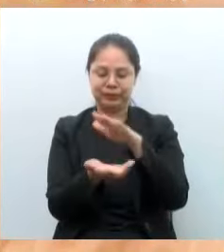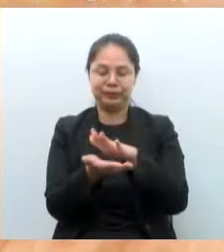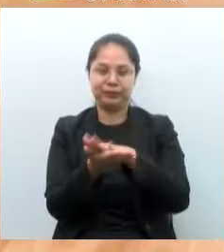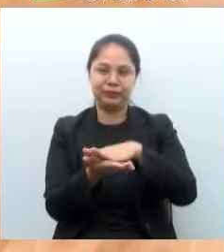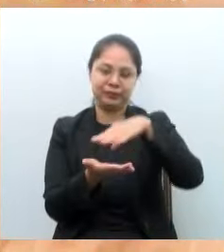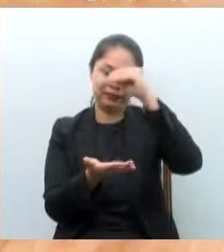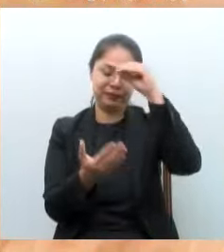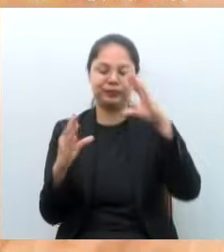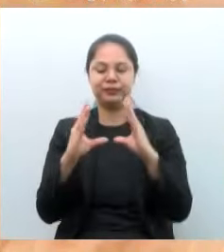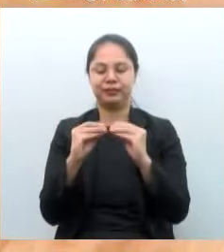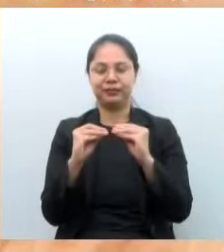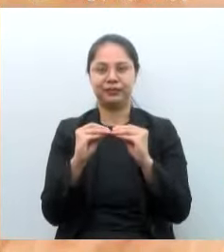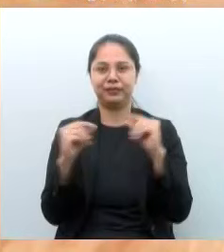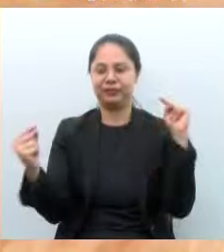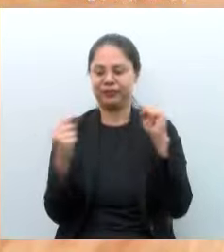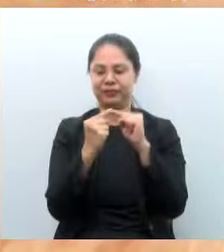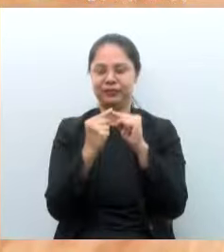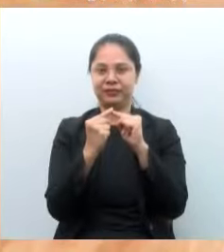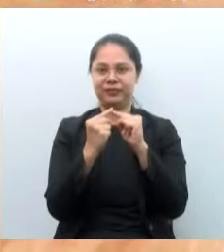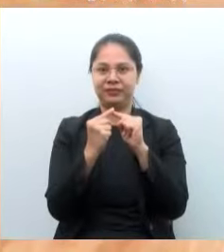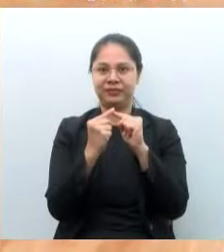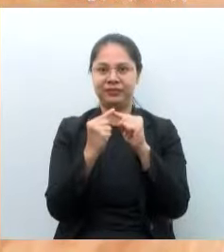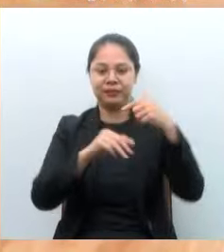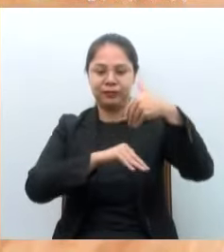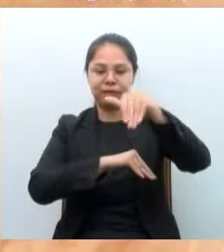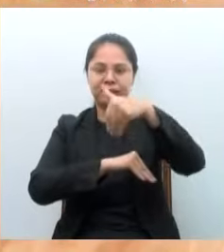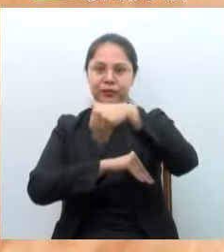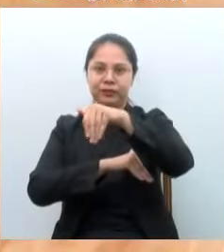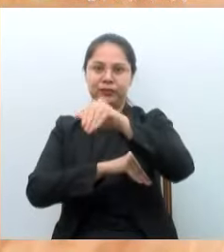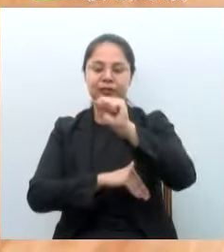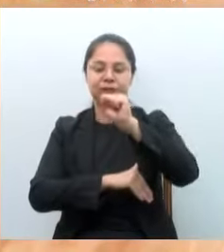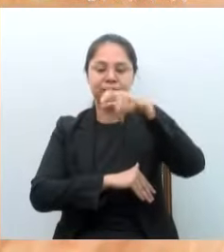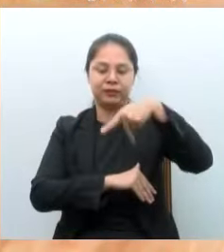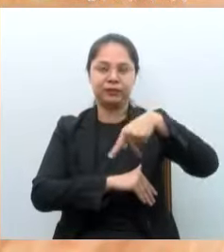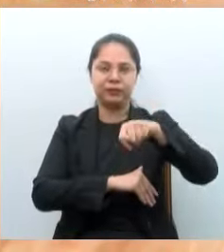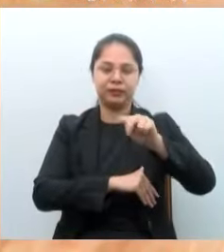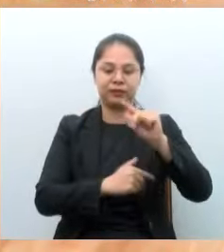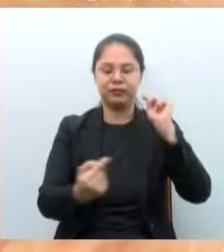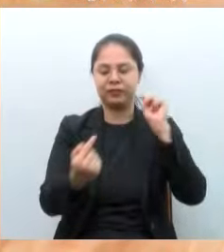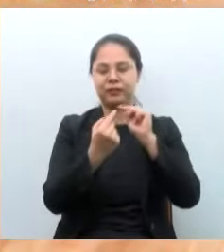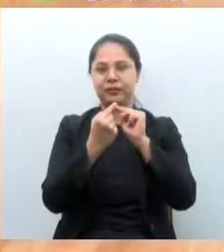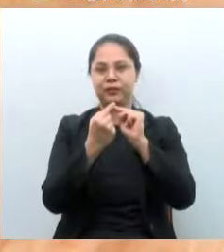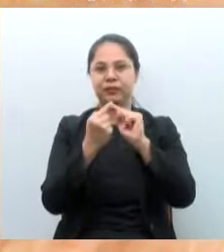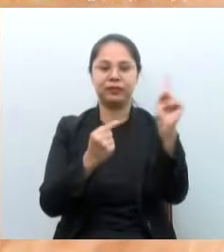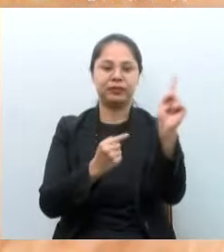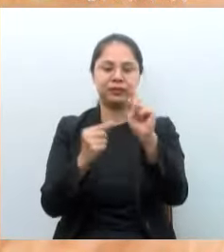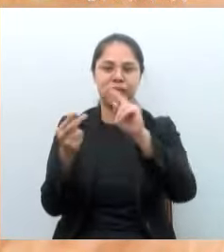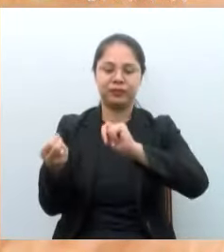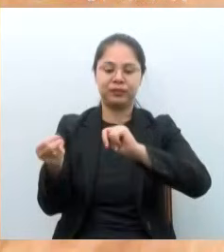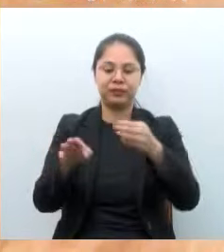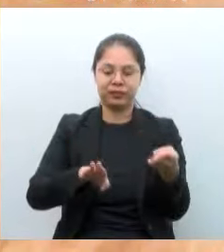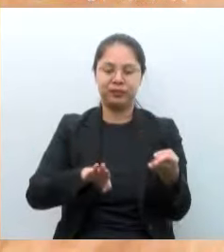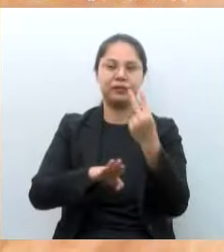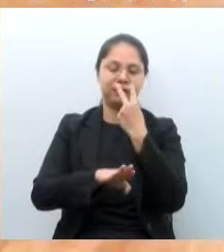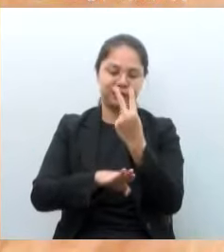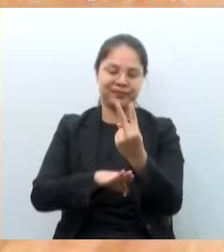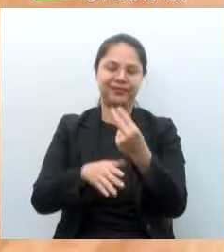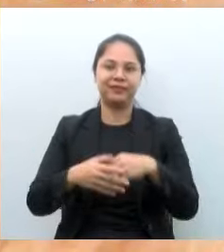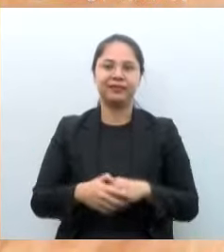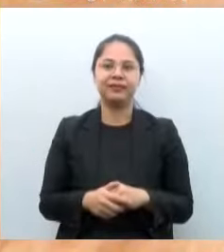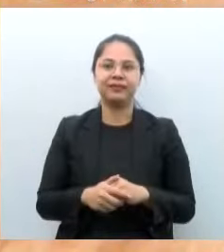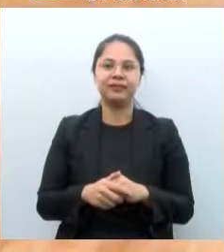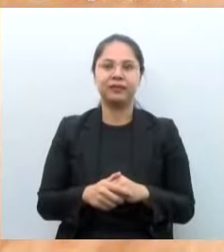ครงการประชุมคณะกรรมการการศึกษาขั้นพื้นฐานนอกสถานที่หรือว่ากปท.สัญจรนะคะที่จังหวัดนครพนมค่ะซึ่งนะคะท่านประ